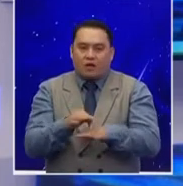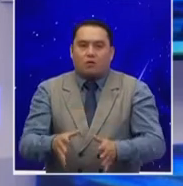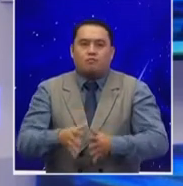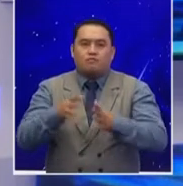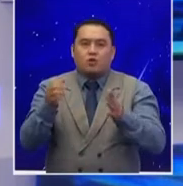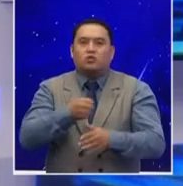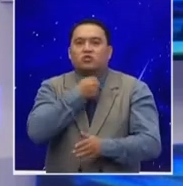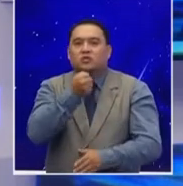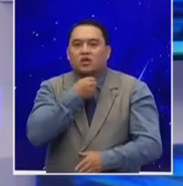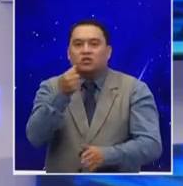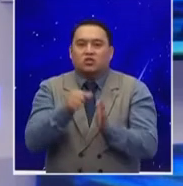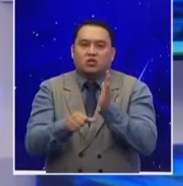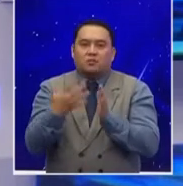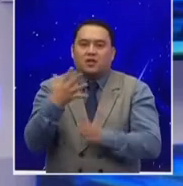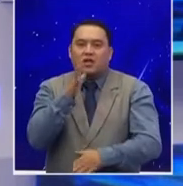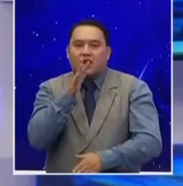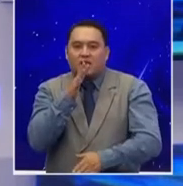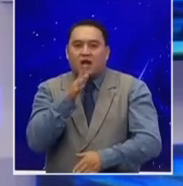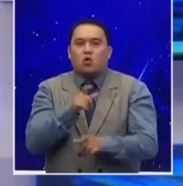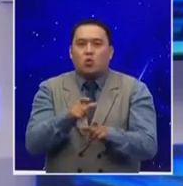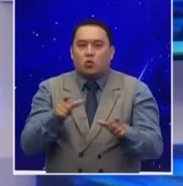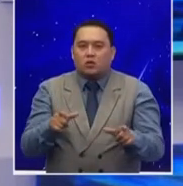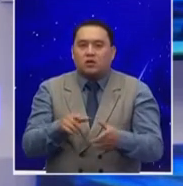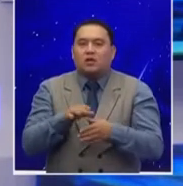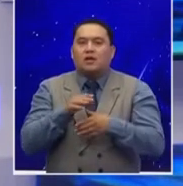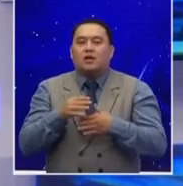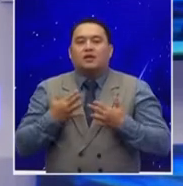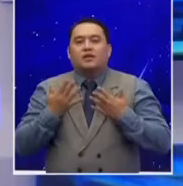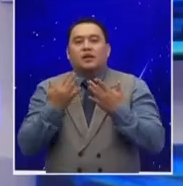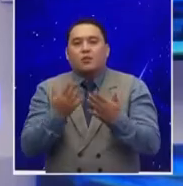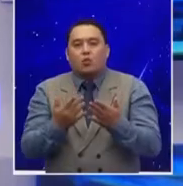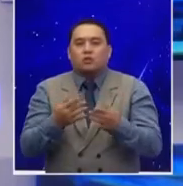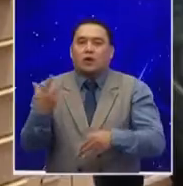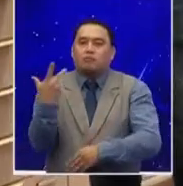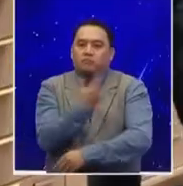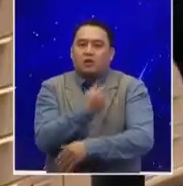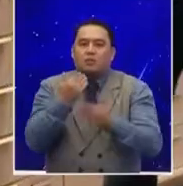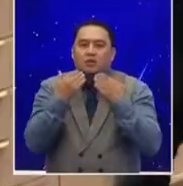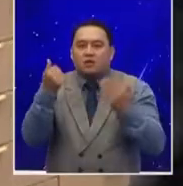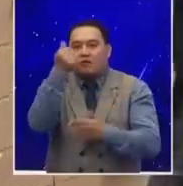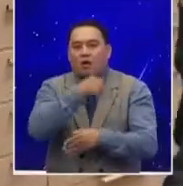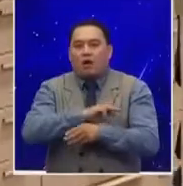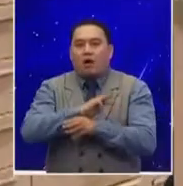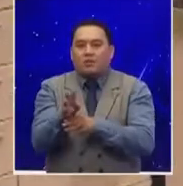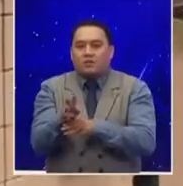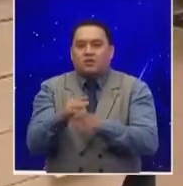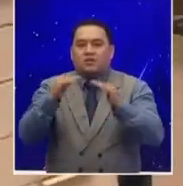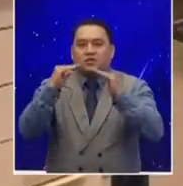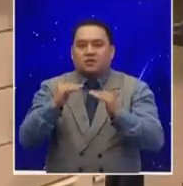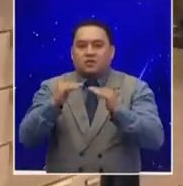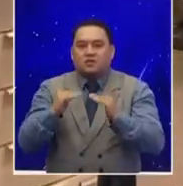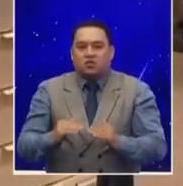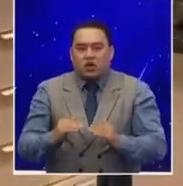люди старше 65 лет. Хотя гражданам настоятельно рекомендуют делать прививки, в последние годы охват вакцинированных